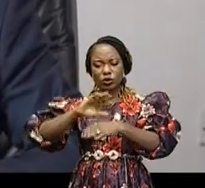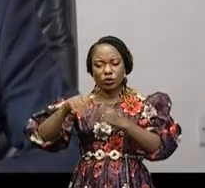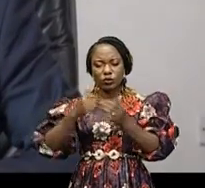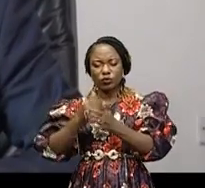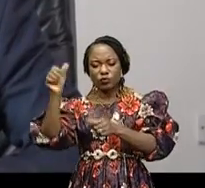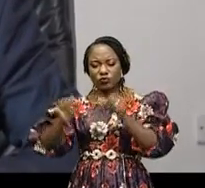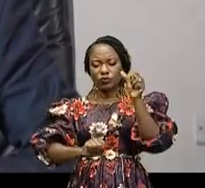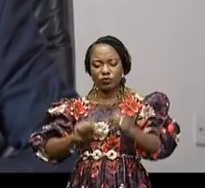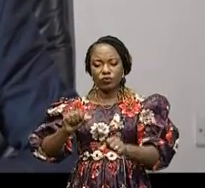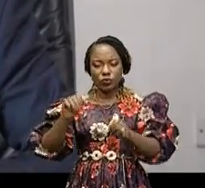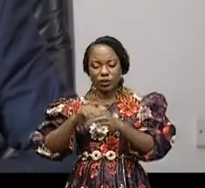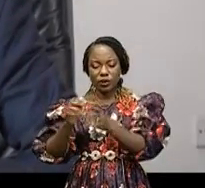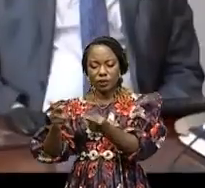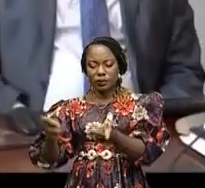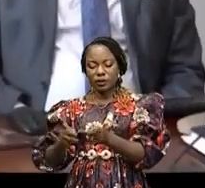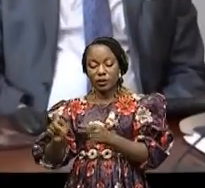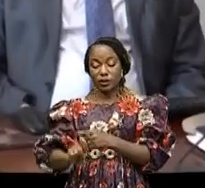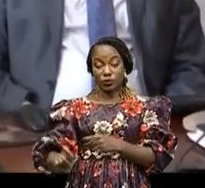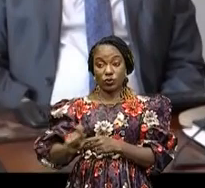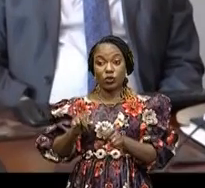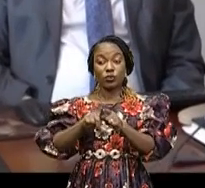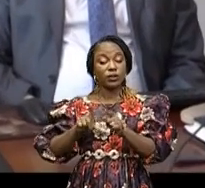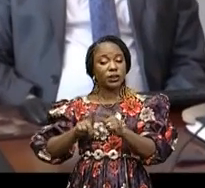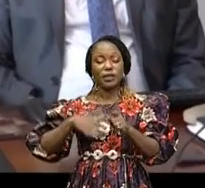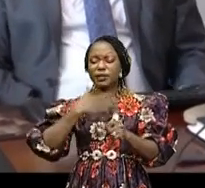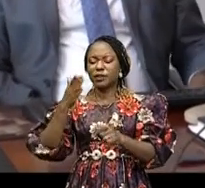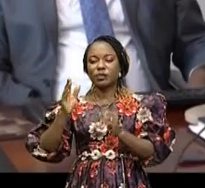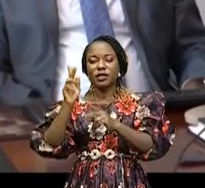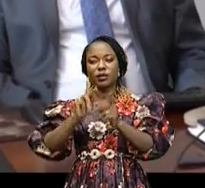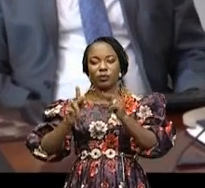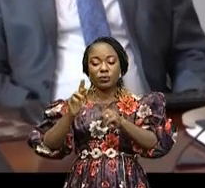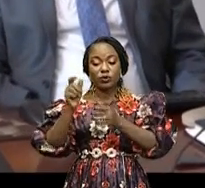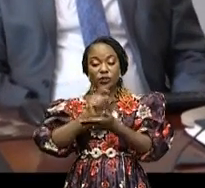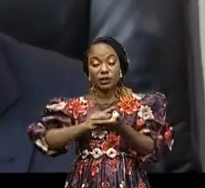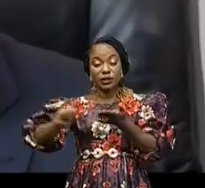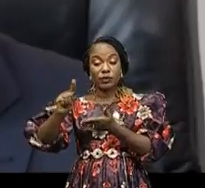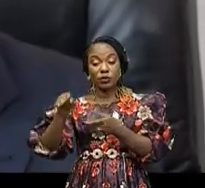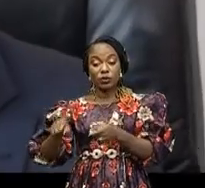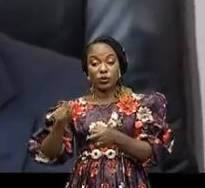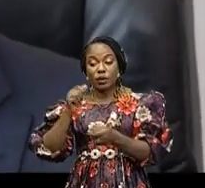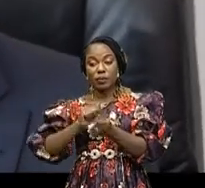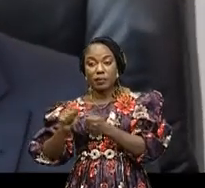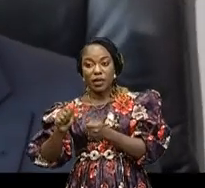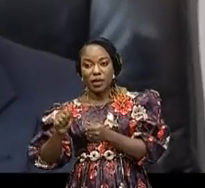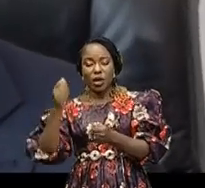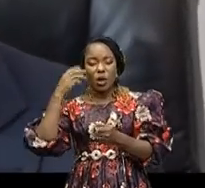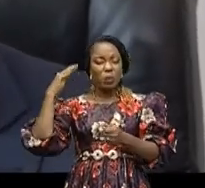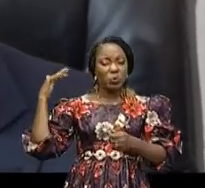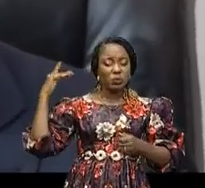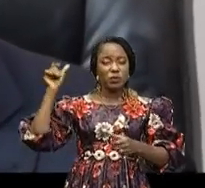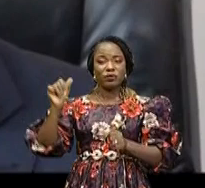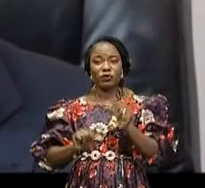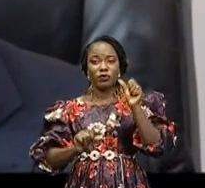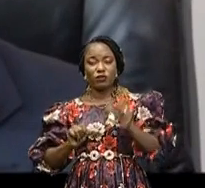criminalité dans les milieux urbains. L'état d'esprit de la population a été marqué cette semaine par deux commentaires en sens divers à l'issue